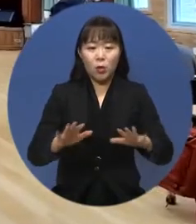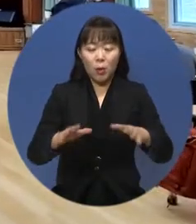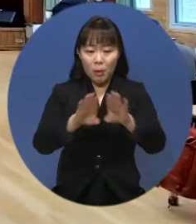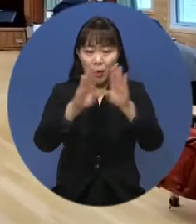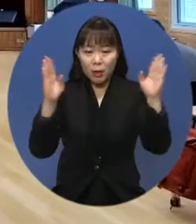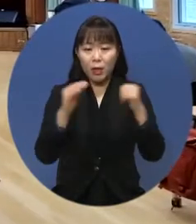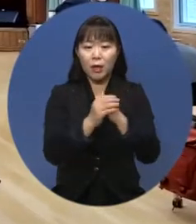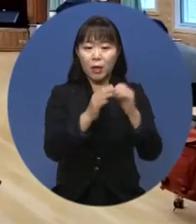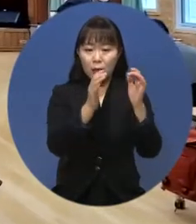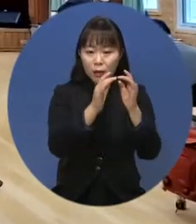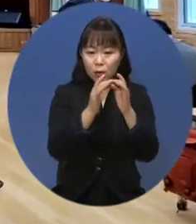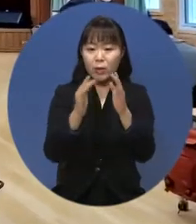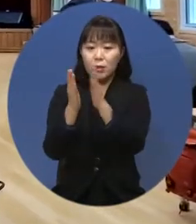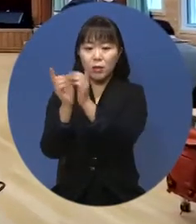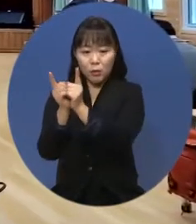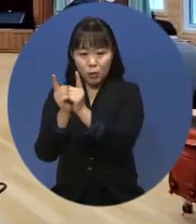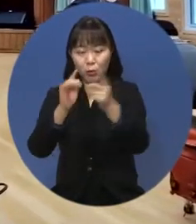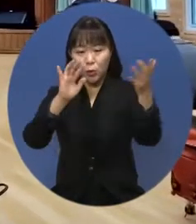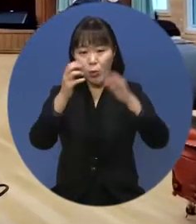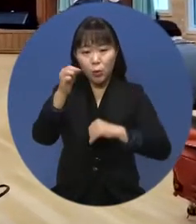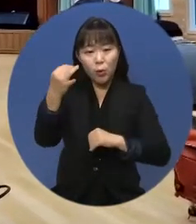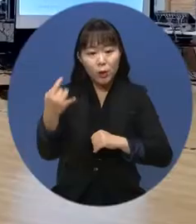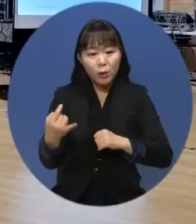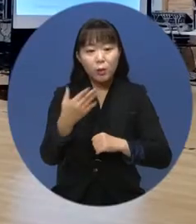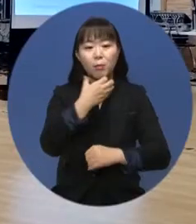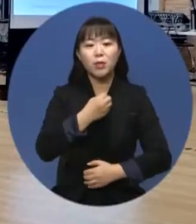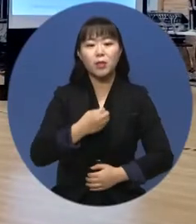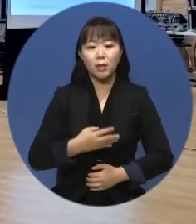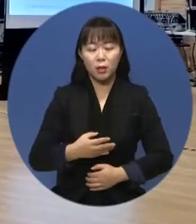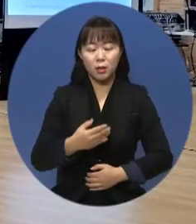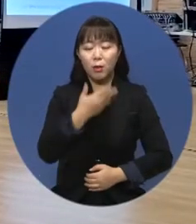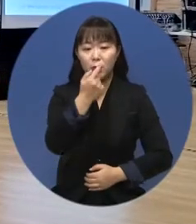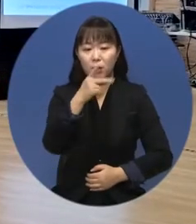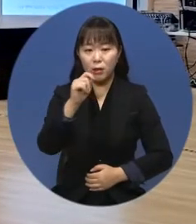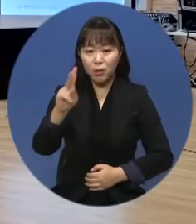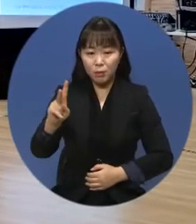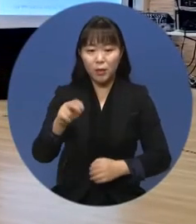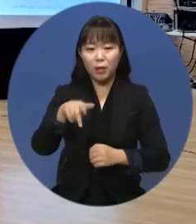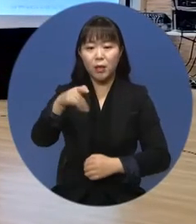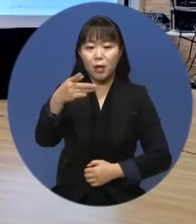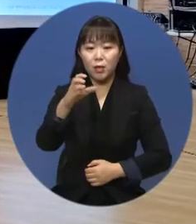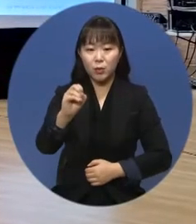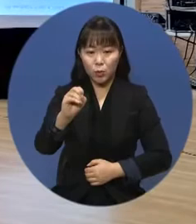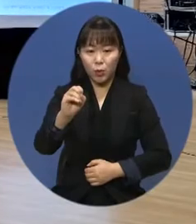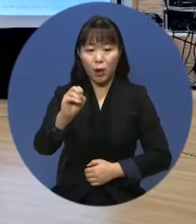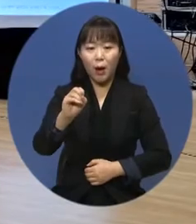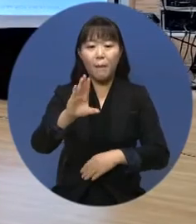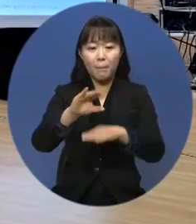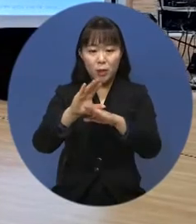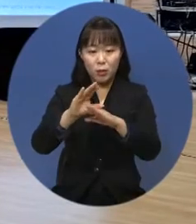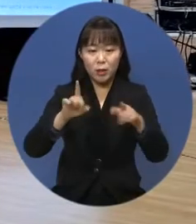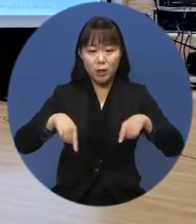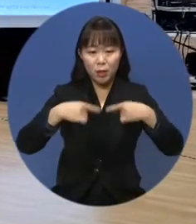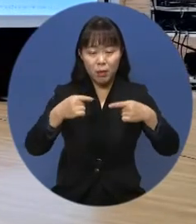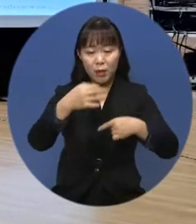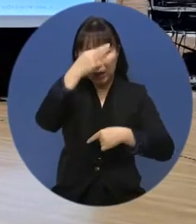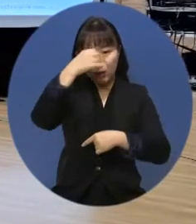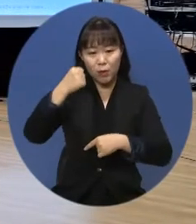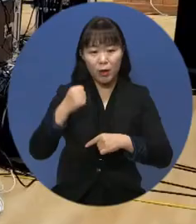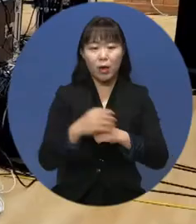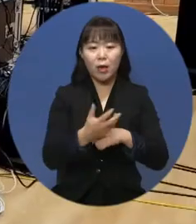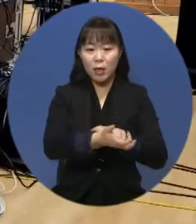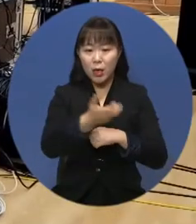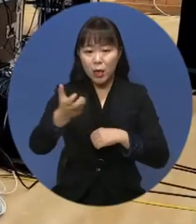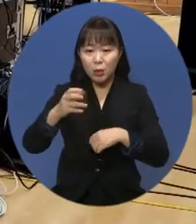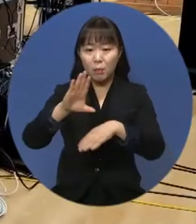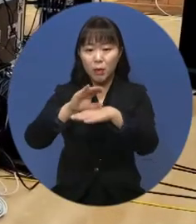개최된 온 오프라인 토론에는 복지 tv 3종 방송이 참여 의 축적된 기술력과 유동 방송 장비를